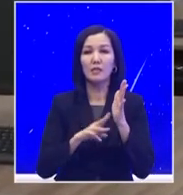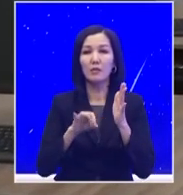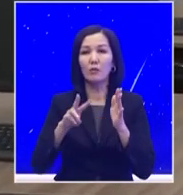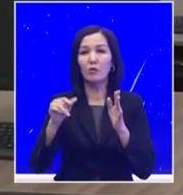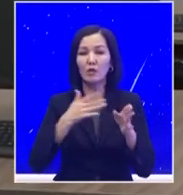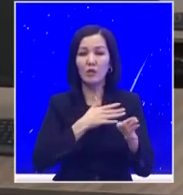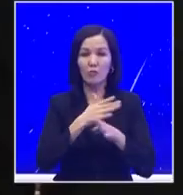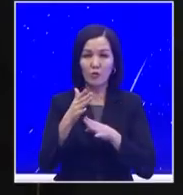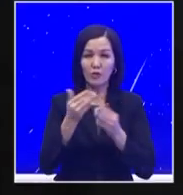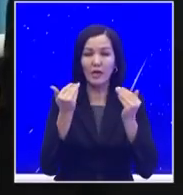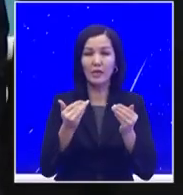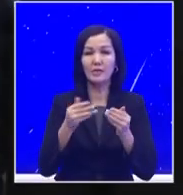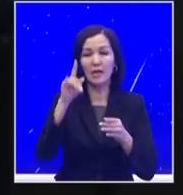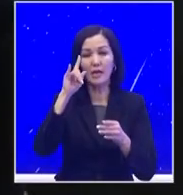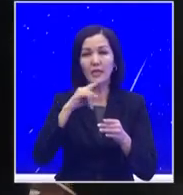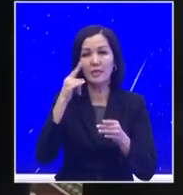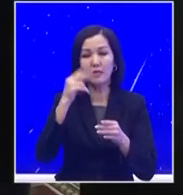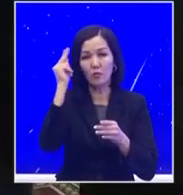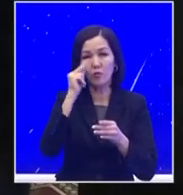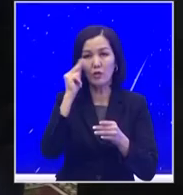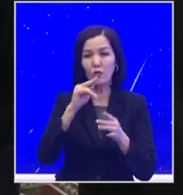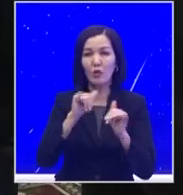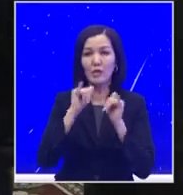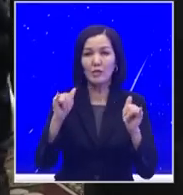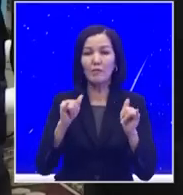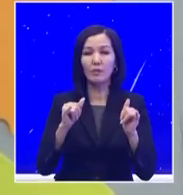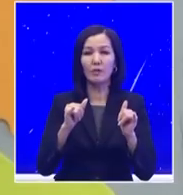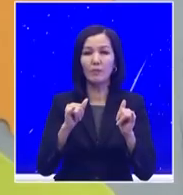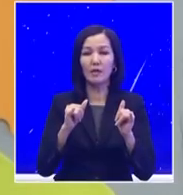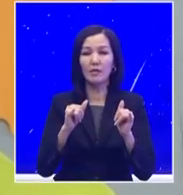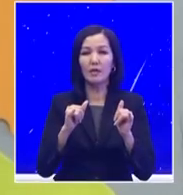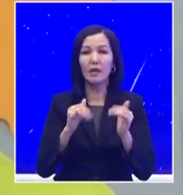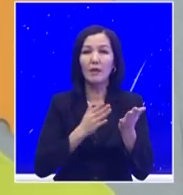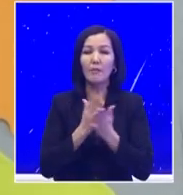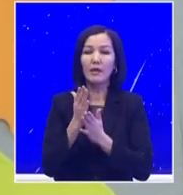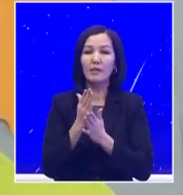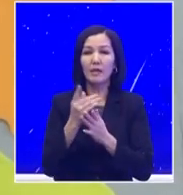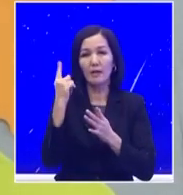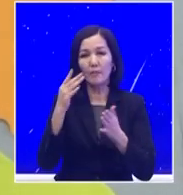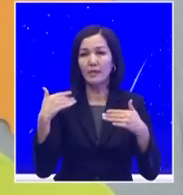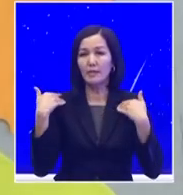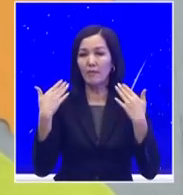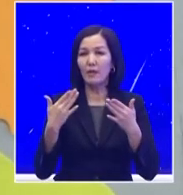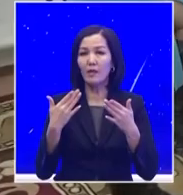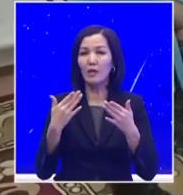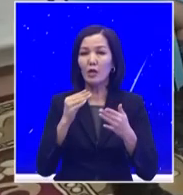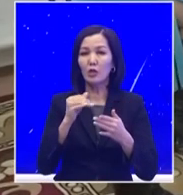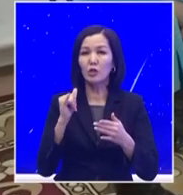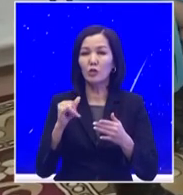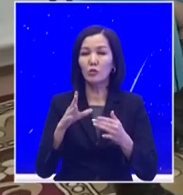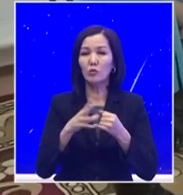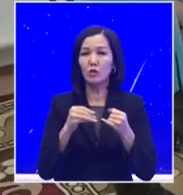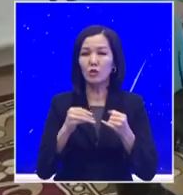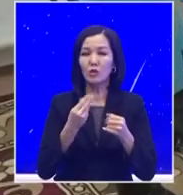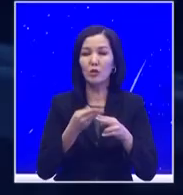теңге бөлініпті. Ана тіліміздің қолданыс аясын кеңейтіп, мәртебесін артыруға бағытталған бастама әзірше Жетісу жерінде ғана